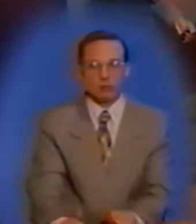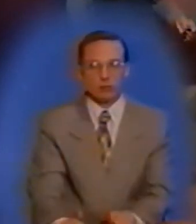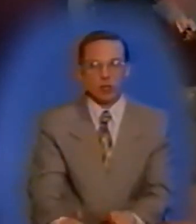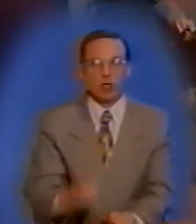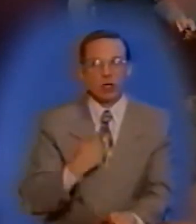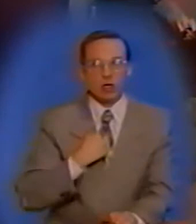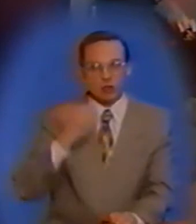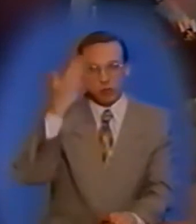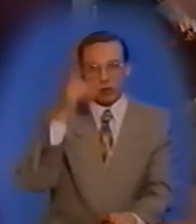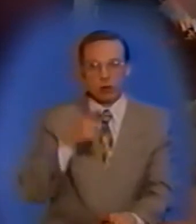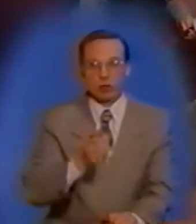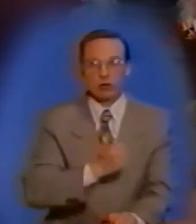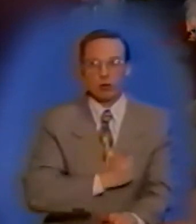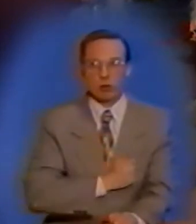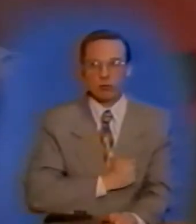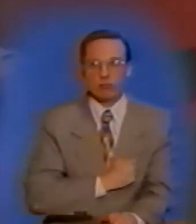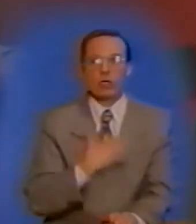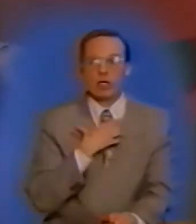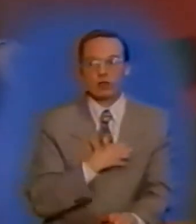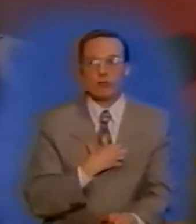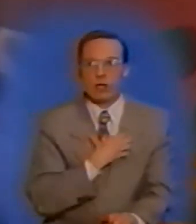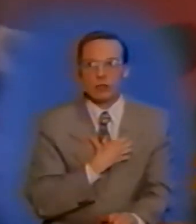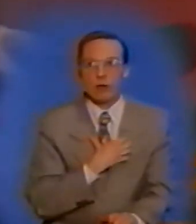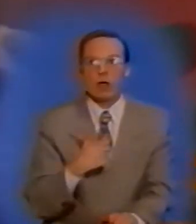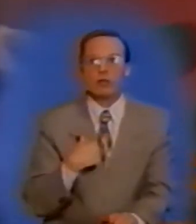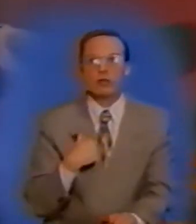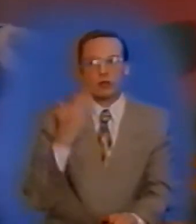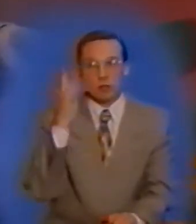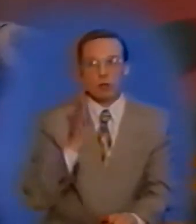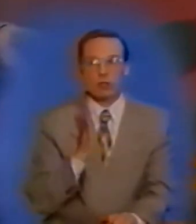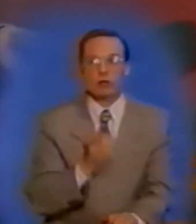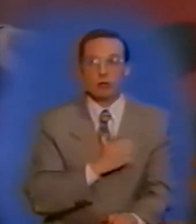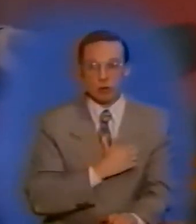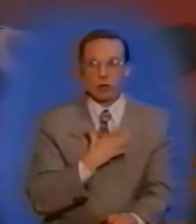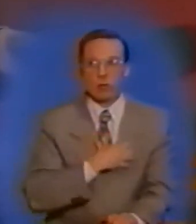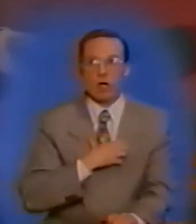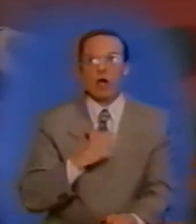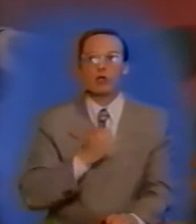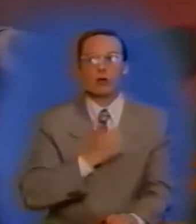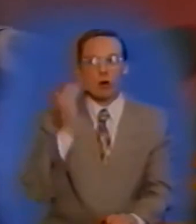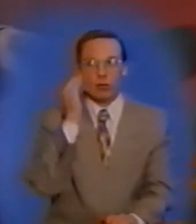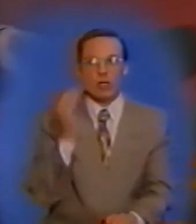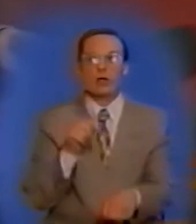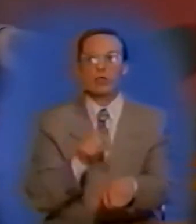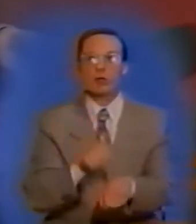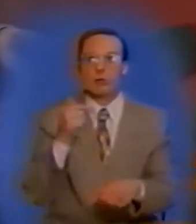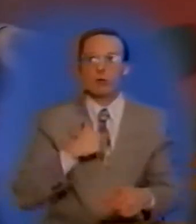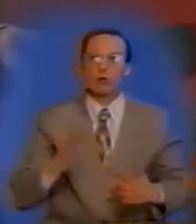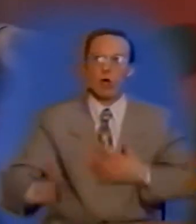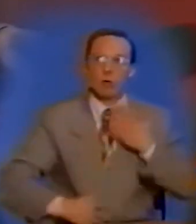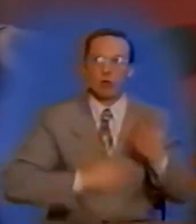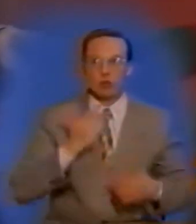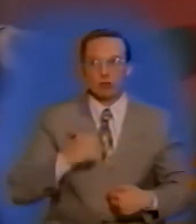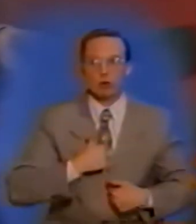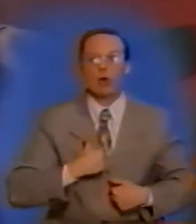Aš manau, kad tai turi reikšmės. Aš manau, kad turi reikšmės, o turint omeny, kad jausmai mūsų, emocijos mūsų,